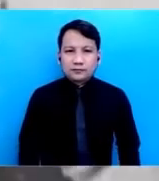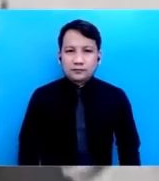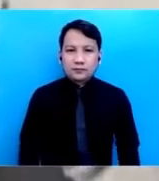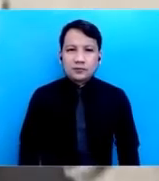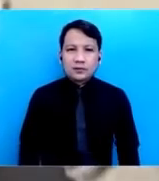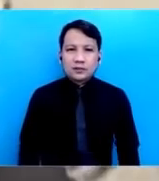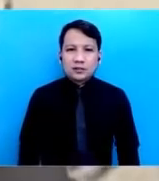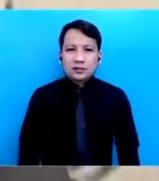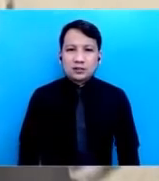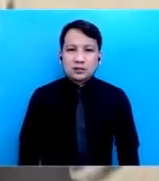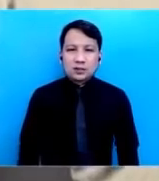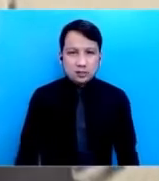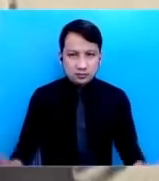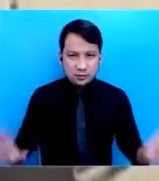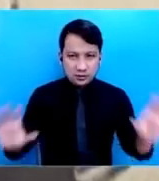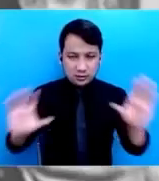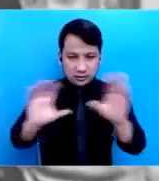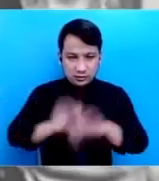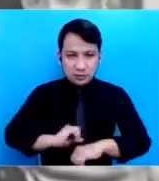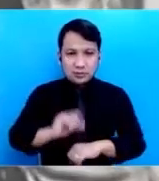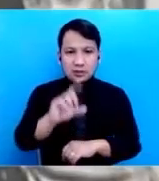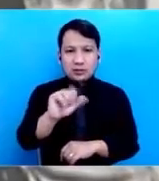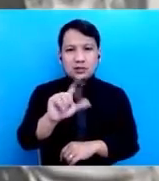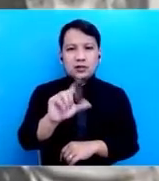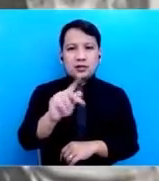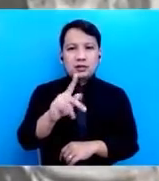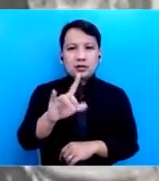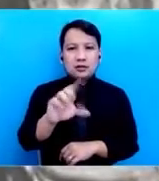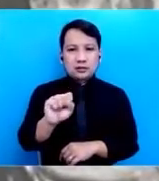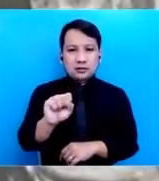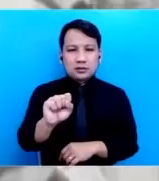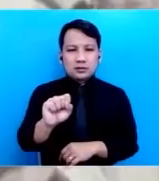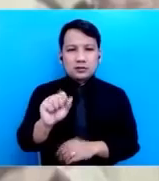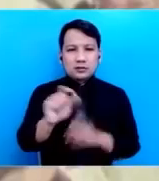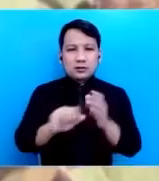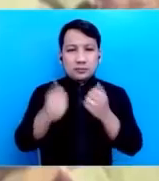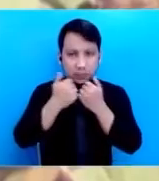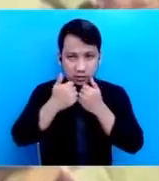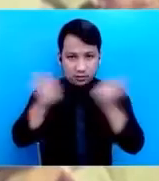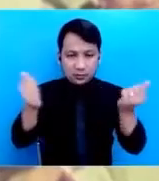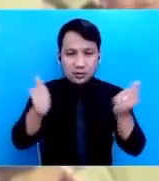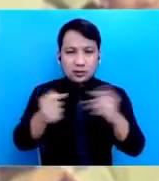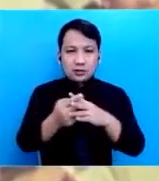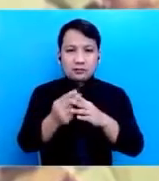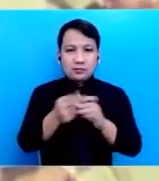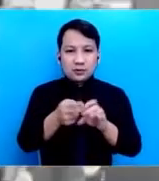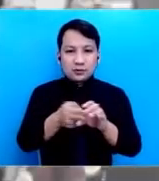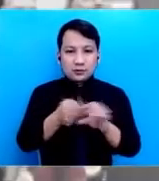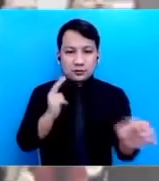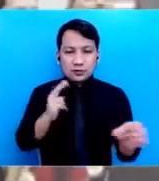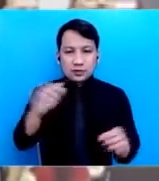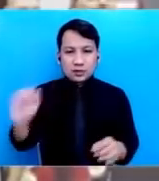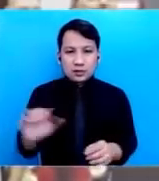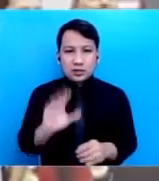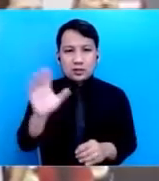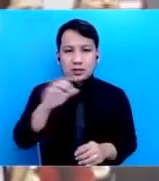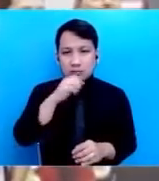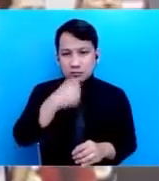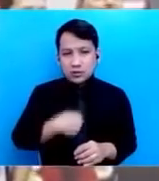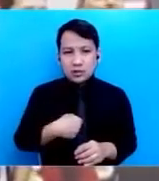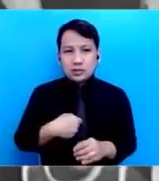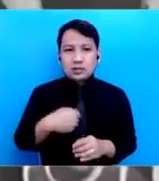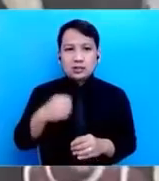End of an era na ng Alaska sa PBA matapos opisyal na inanunsyo ang pag-alis nila sa Asia's oldest basketball